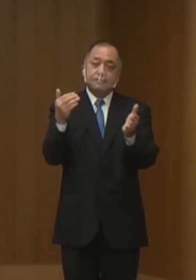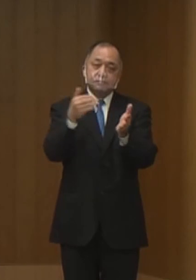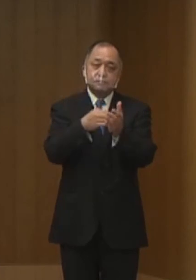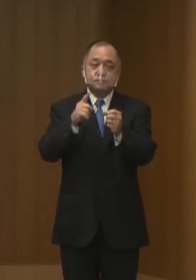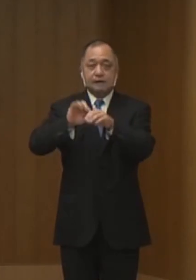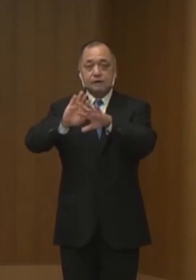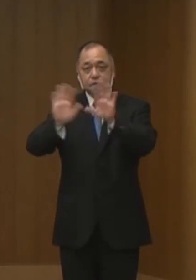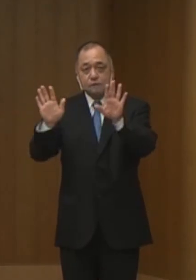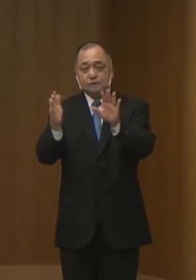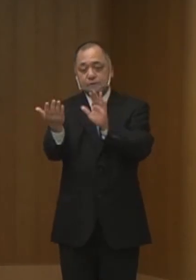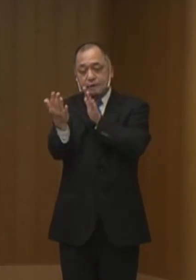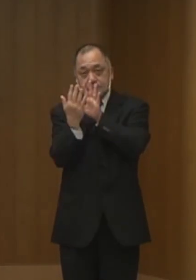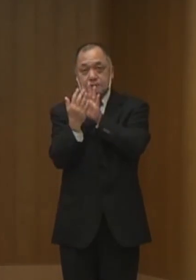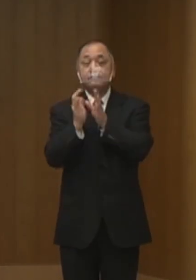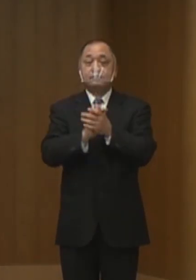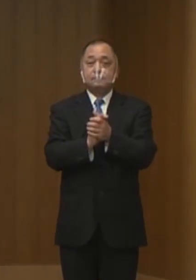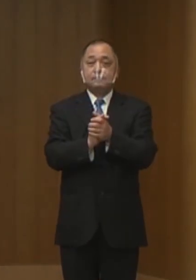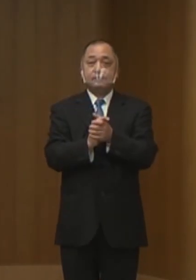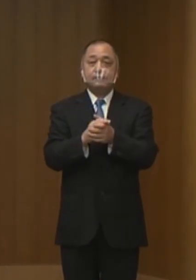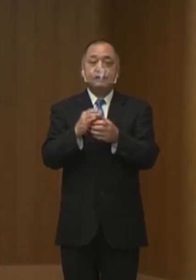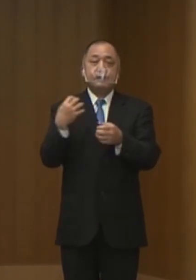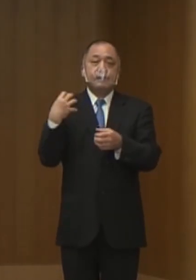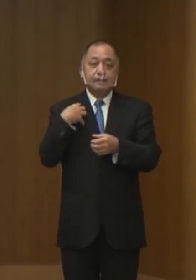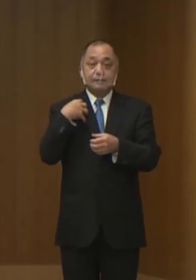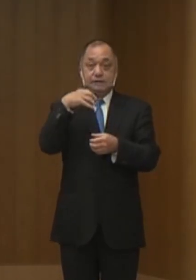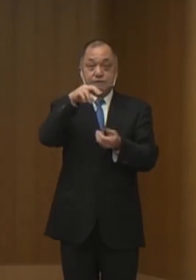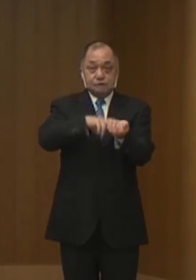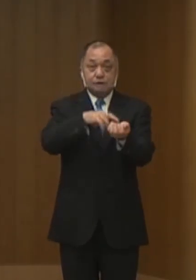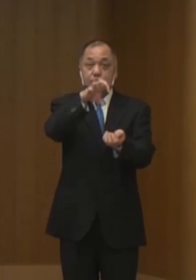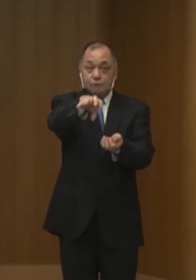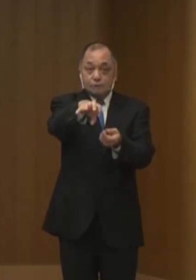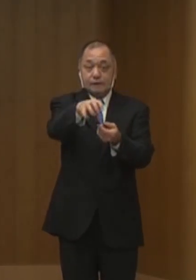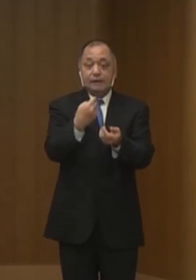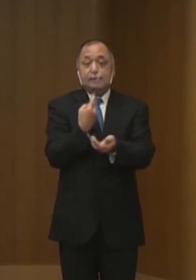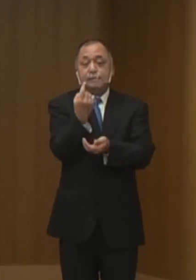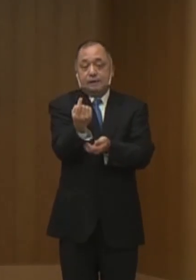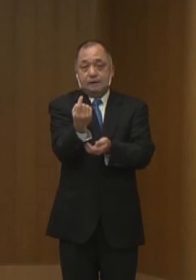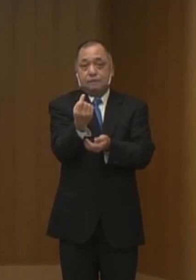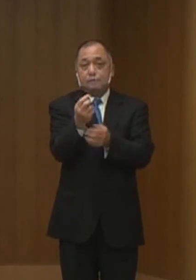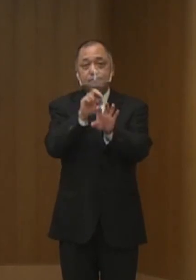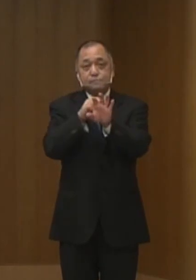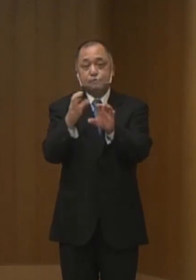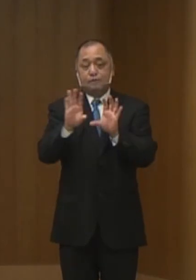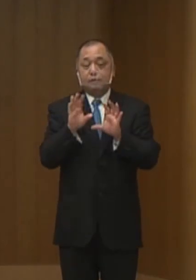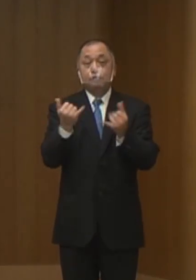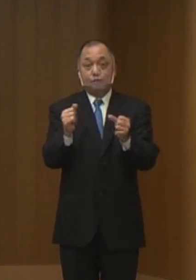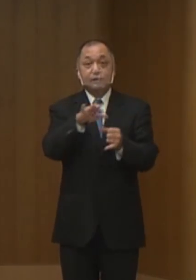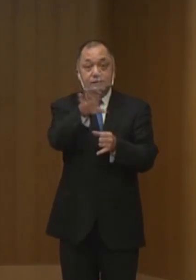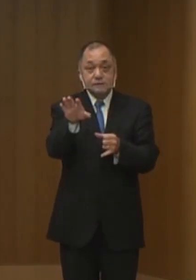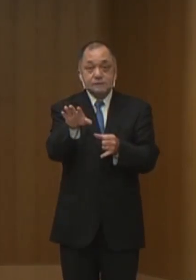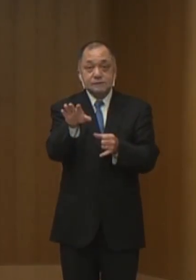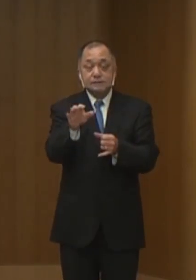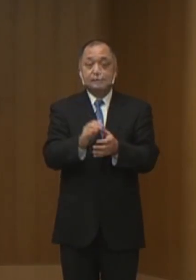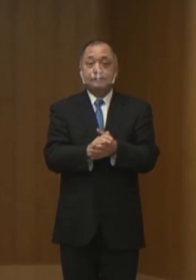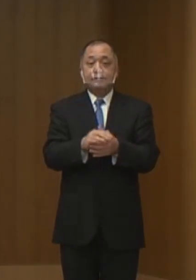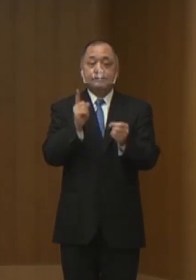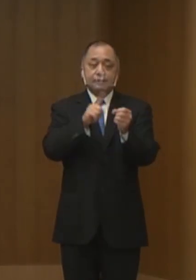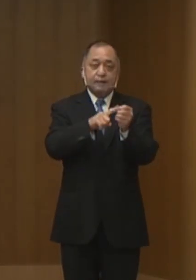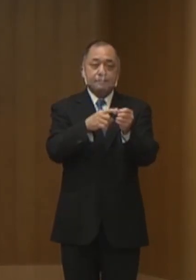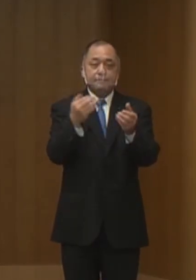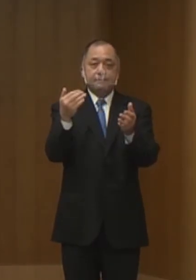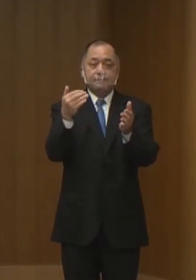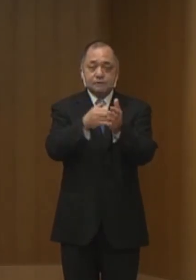して、かかりつけの医療機関に受診をされている方、あらかじめ年末年始の診